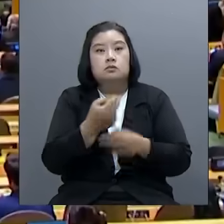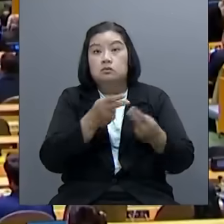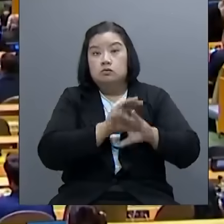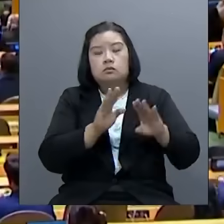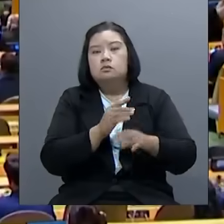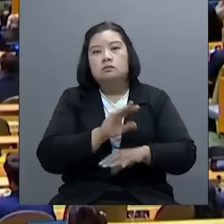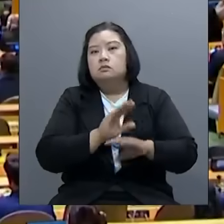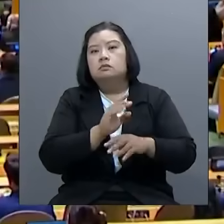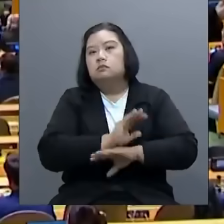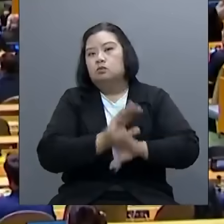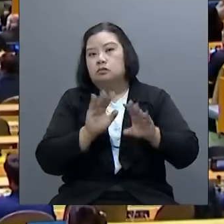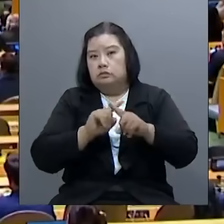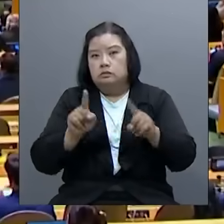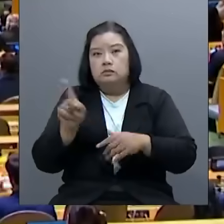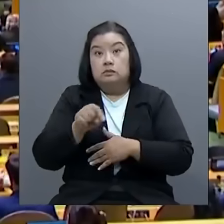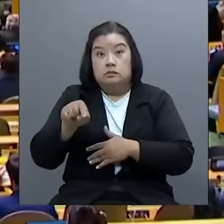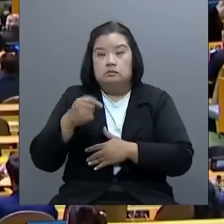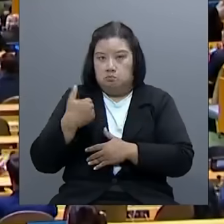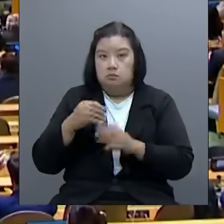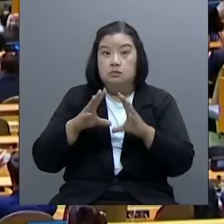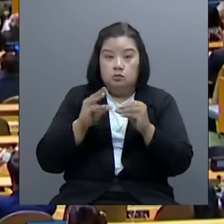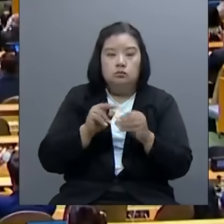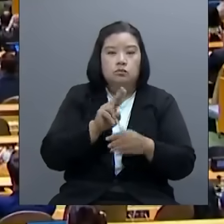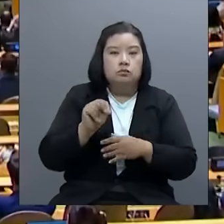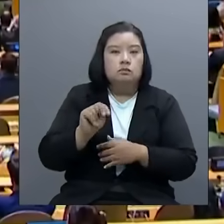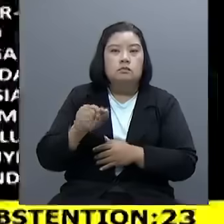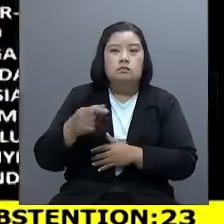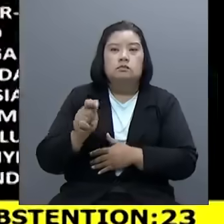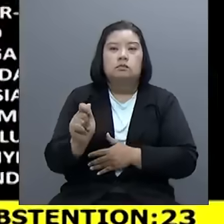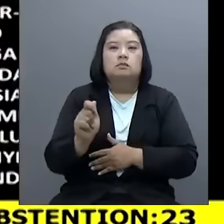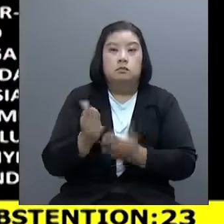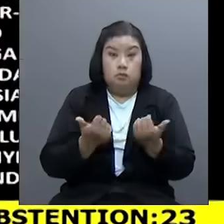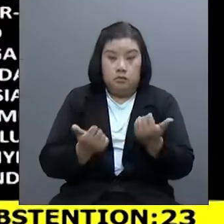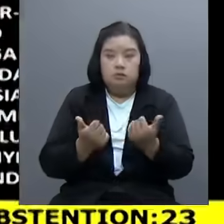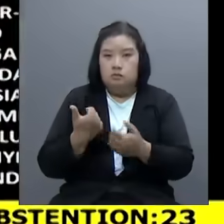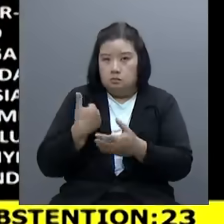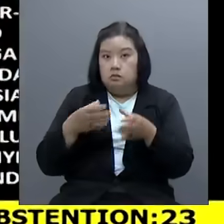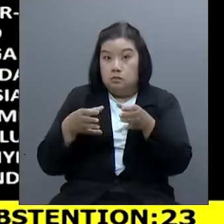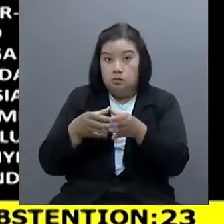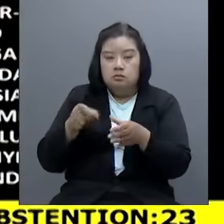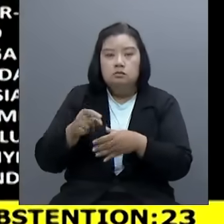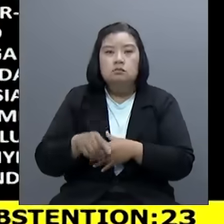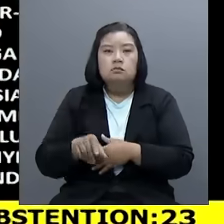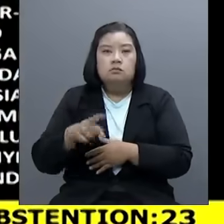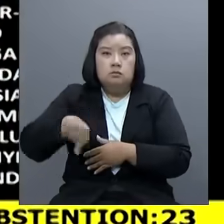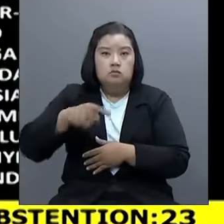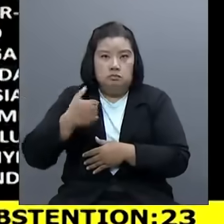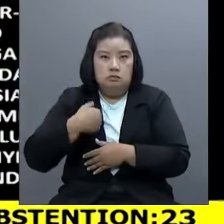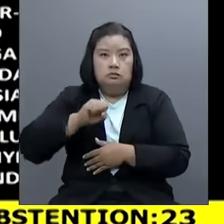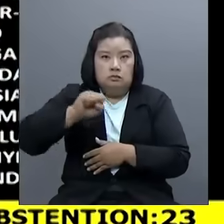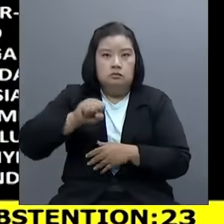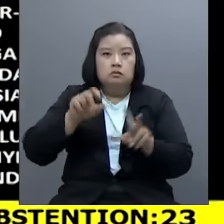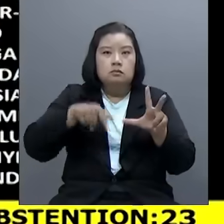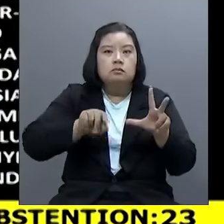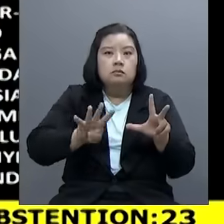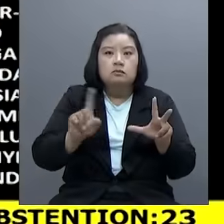ค่ะโดยผลการลงคะแนนในวงประชุม Unล่าสุดรอบนี้ที่ฝ่ายสนับสนุนชนะไปแบบมากกว่า 3ใน 4